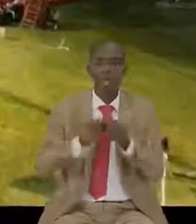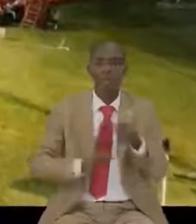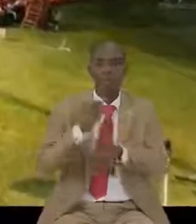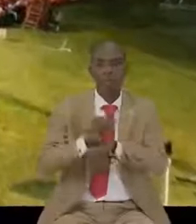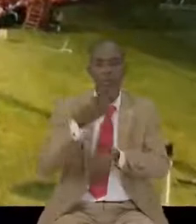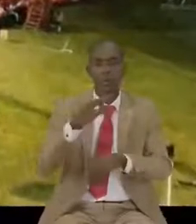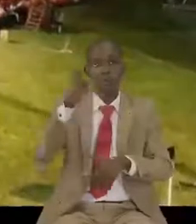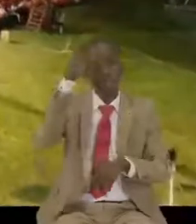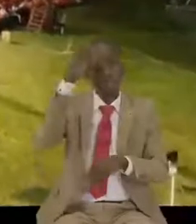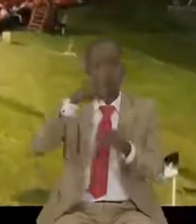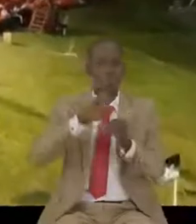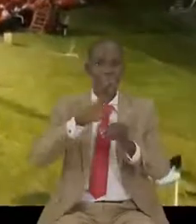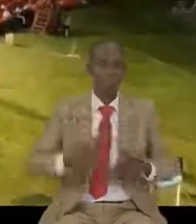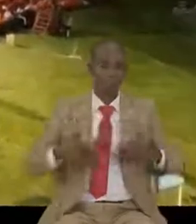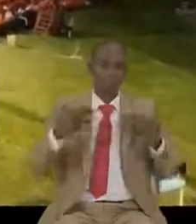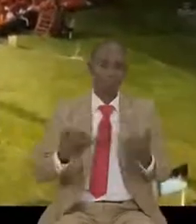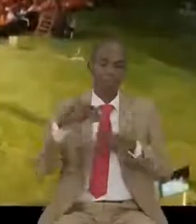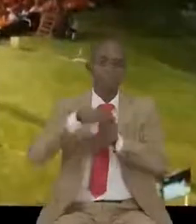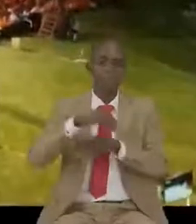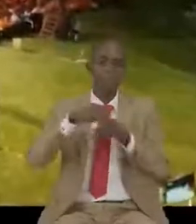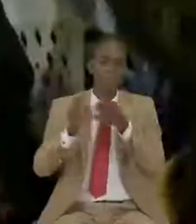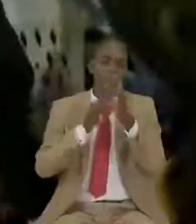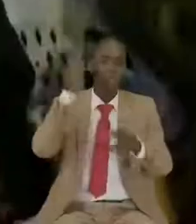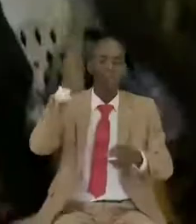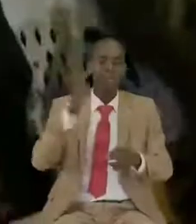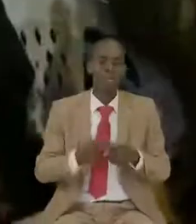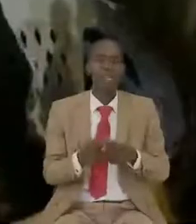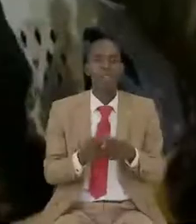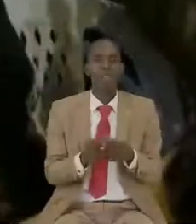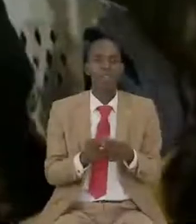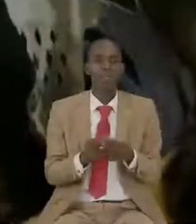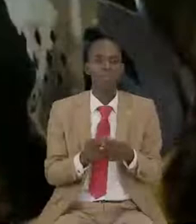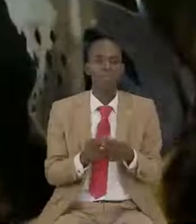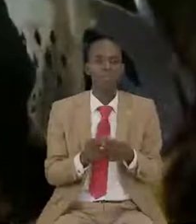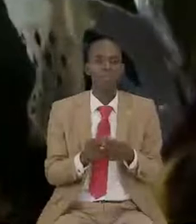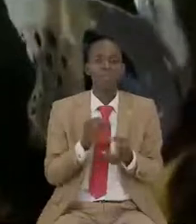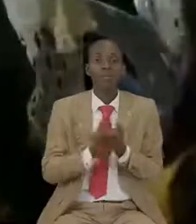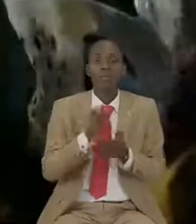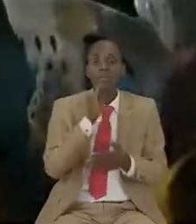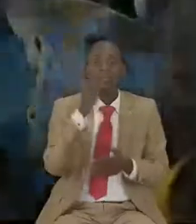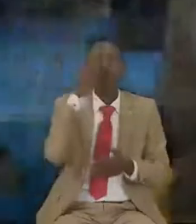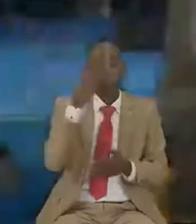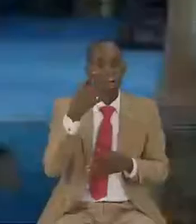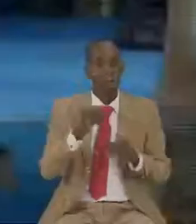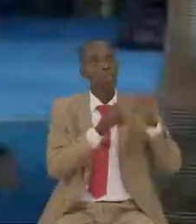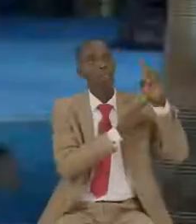diable dans ta vie ce soir au nom de Jésus-Christ. C'est pourquoi le Seigneur a